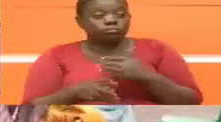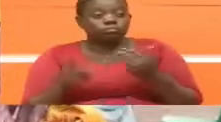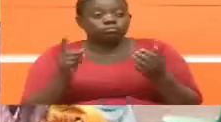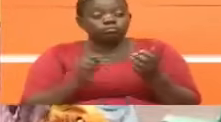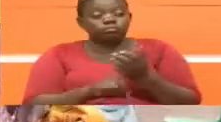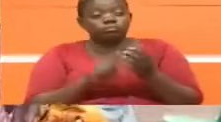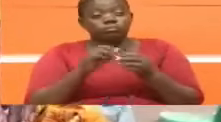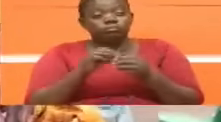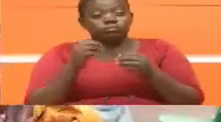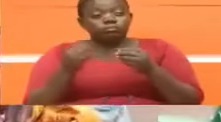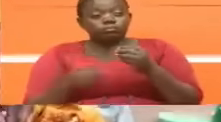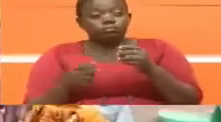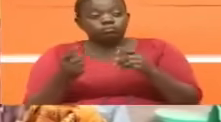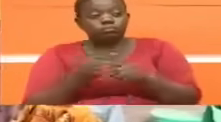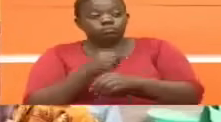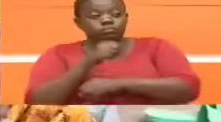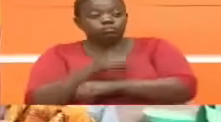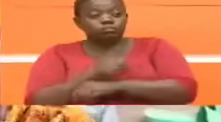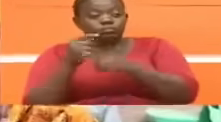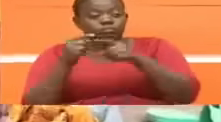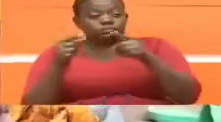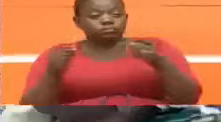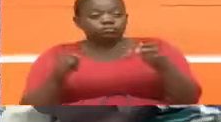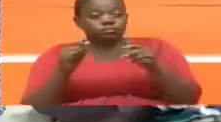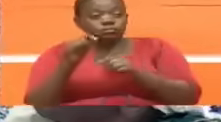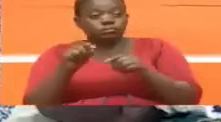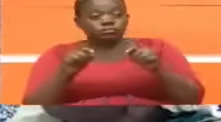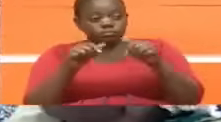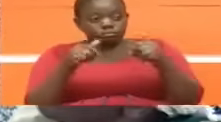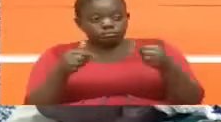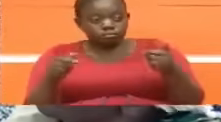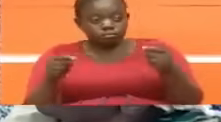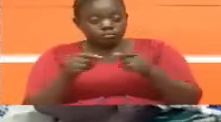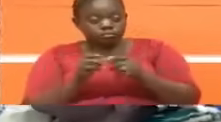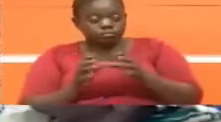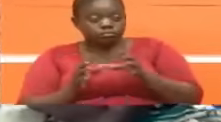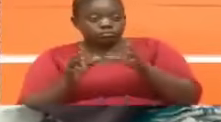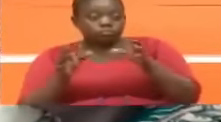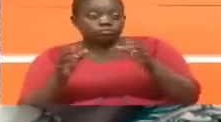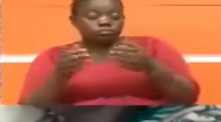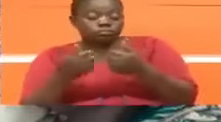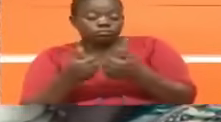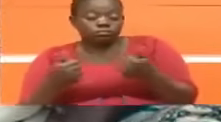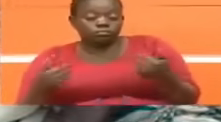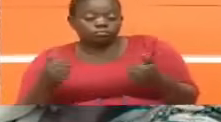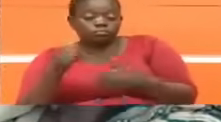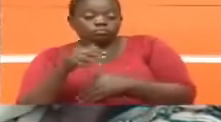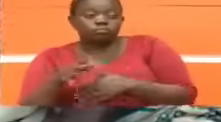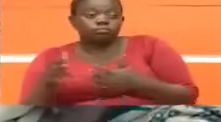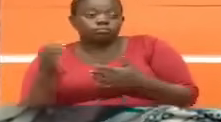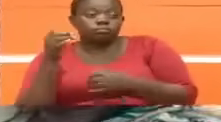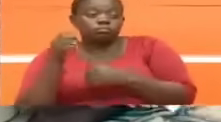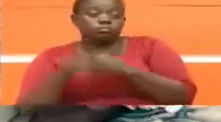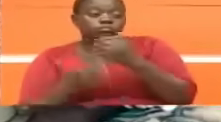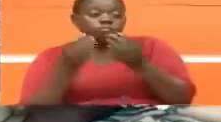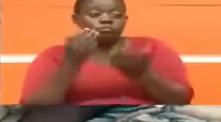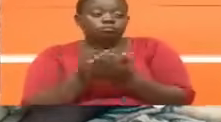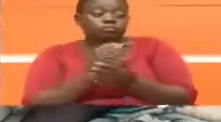we yamujja musobola nti kyokka tiyamukwata bulungi ekyamumaliriza okwawukana naye ng'afundikira asaba